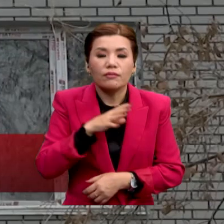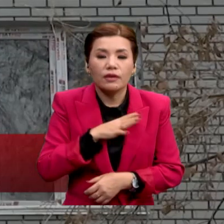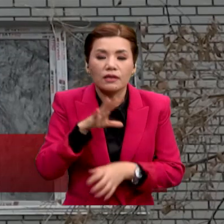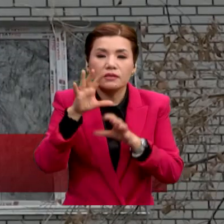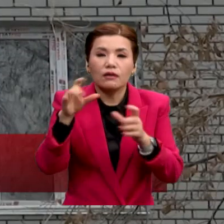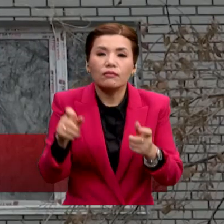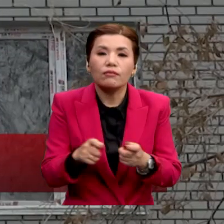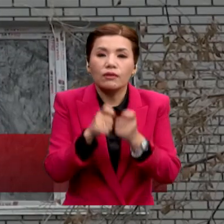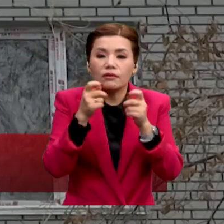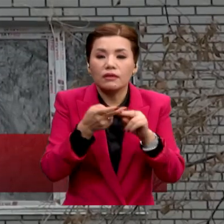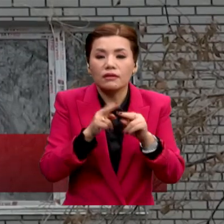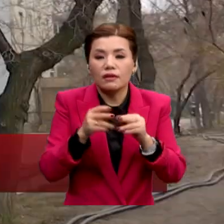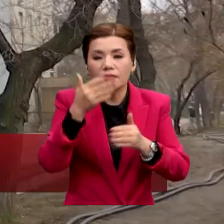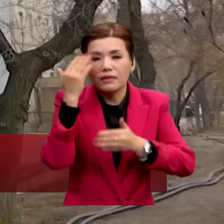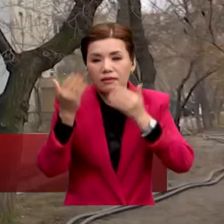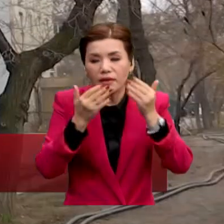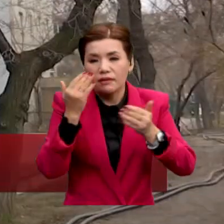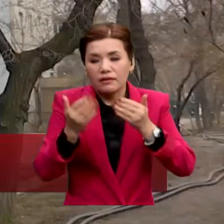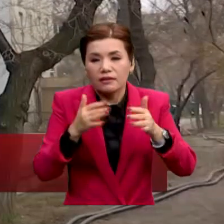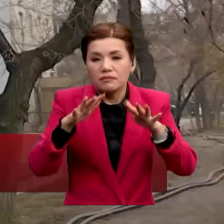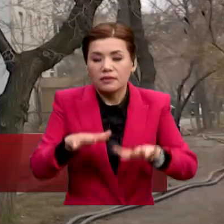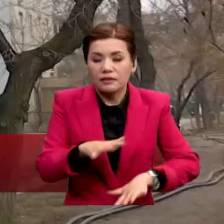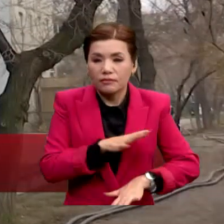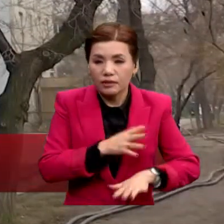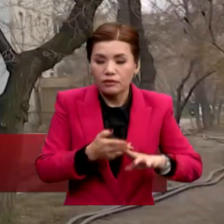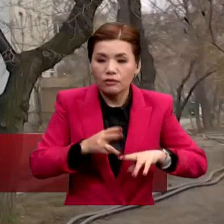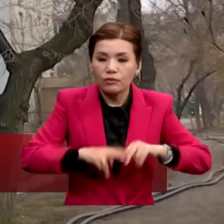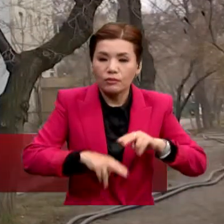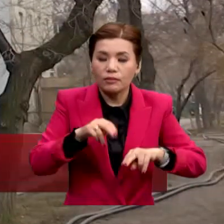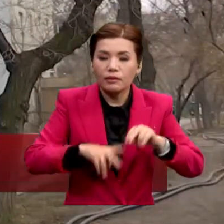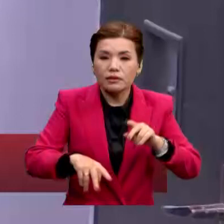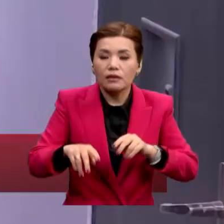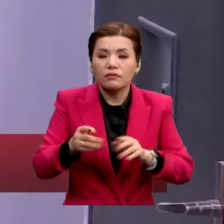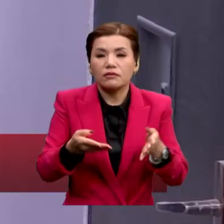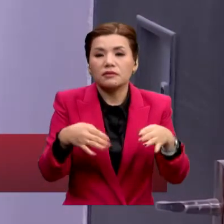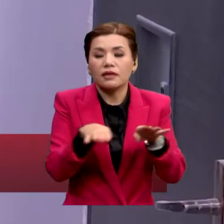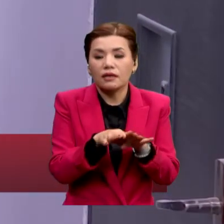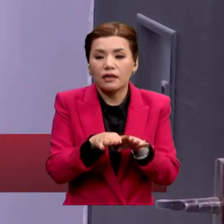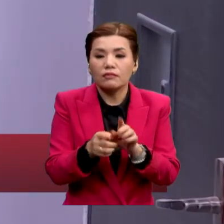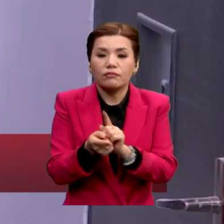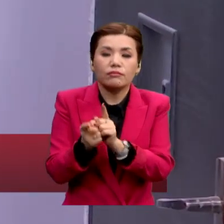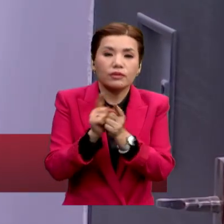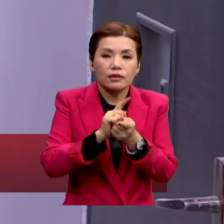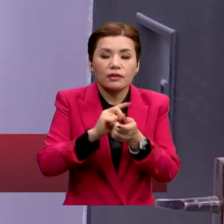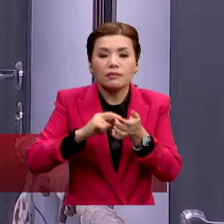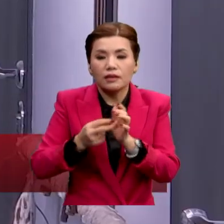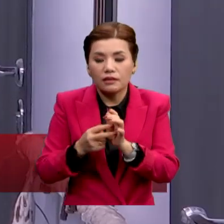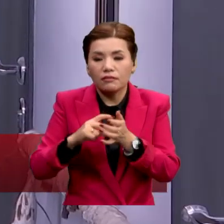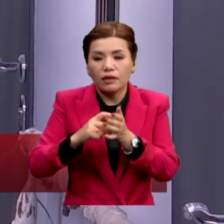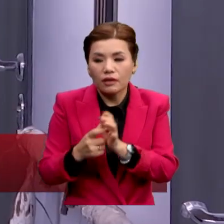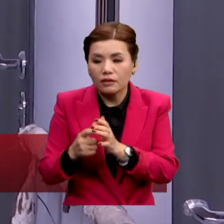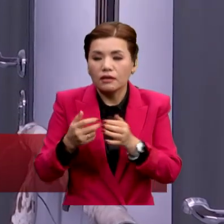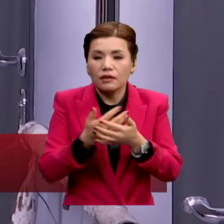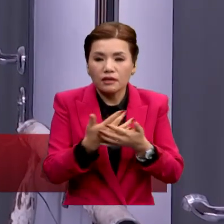незаконно располагалось развлекательное заведение. Однако владельцы строения вскоре его закрыли и, сделав перепланировку, сдали комнаты в